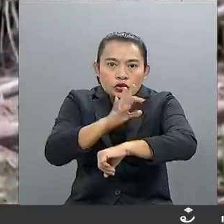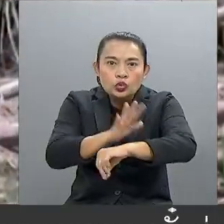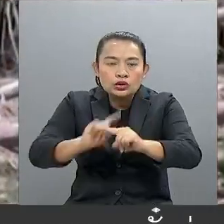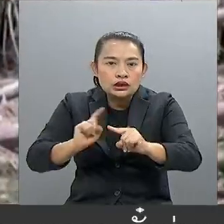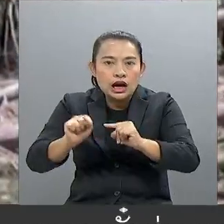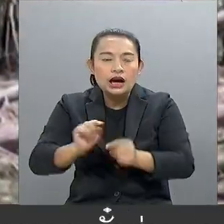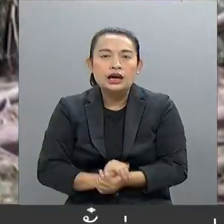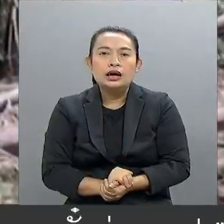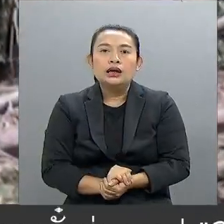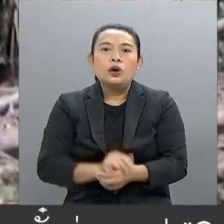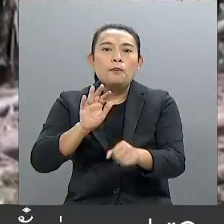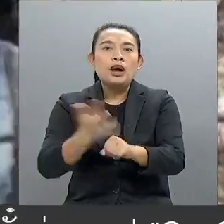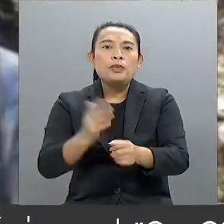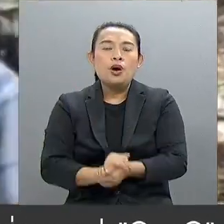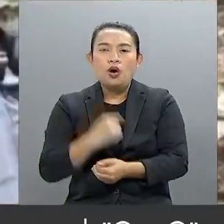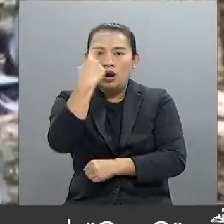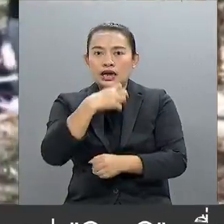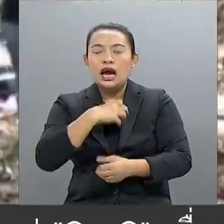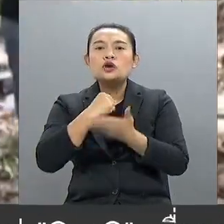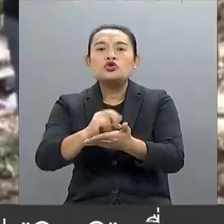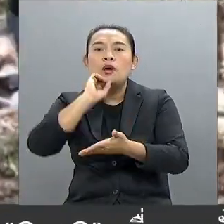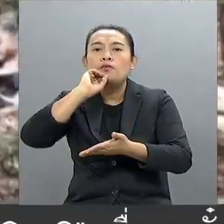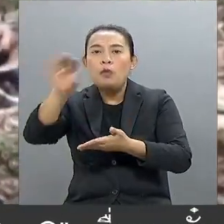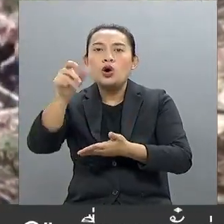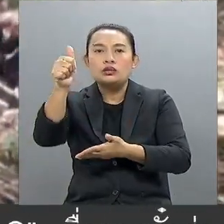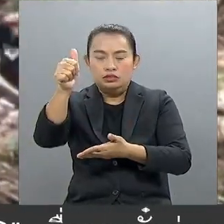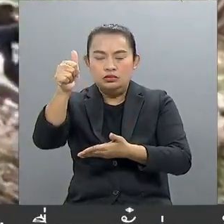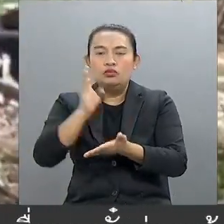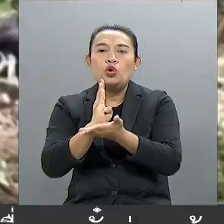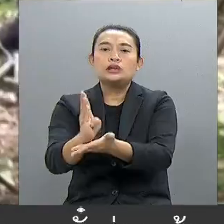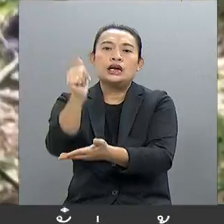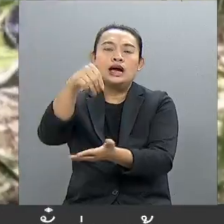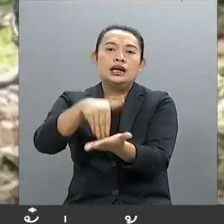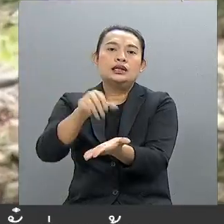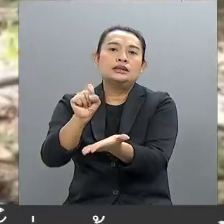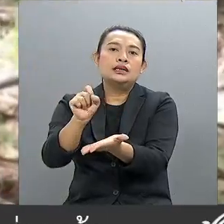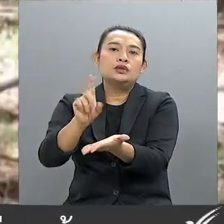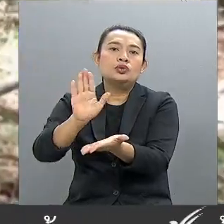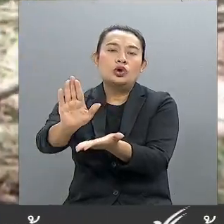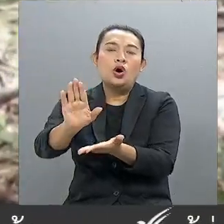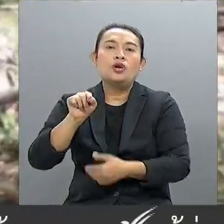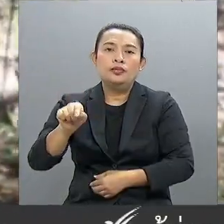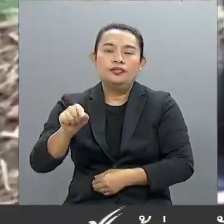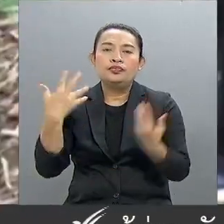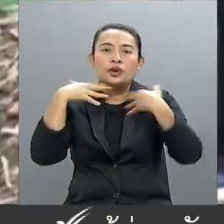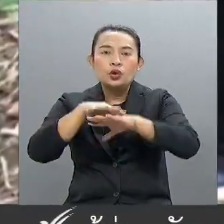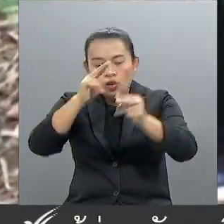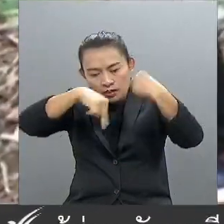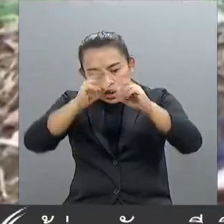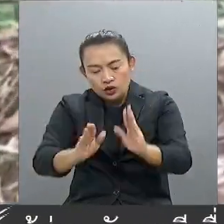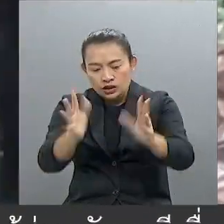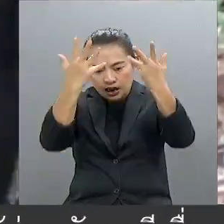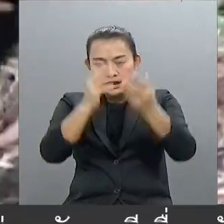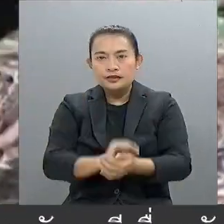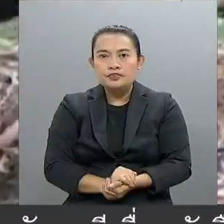ได้ที่อำเภอเชียงแสนนะคะหรือจะเข้าไปบริจาค กันได้ที่ศูนย์บัญชาการเฉพาะกิจอำนวยการร่วมการค้นหาผู้สูญหายที่จุดตร